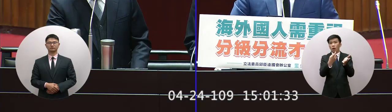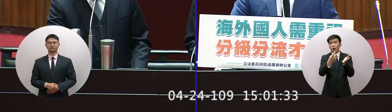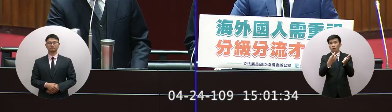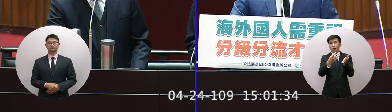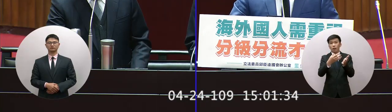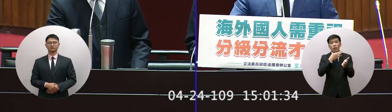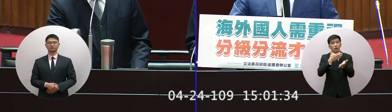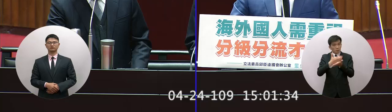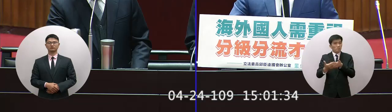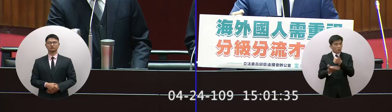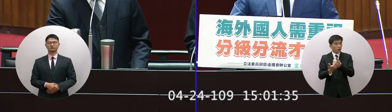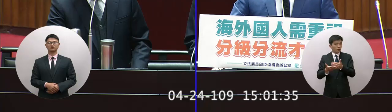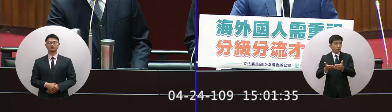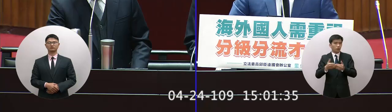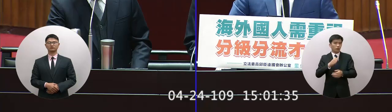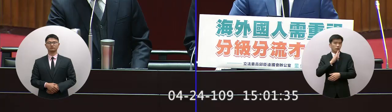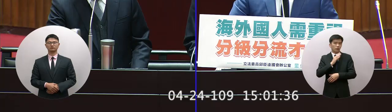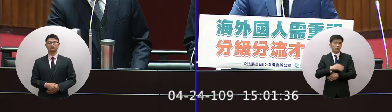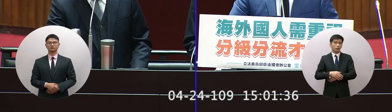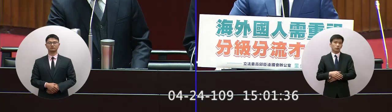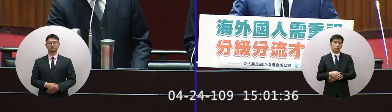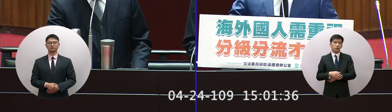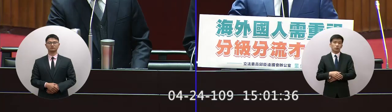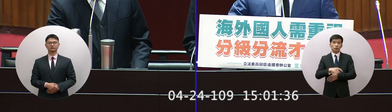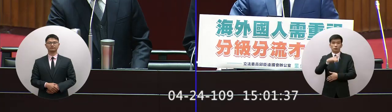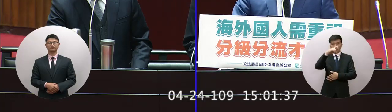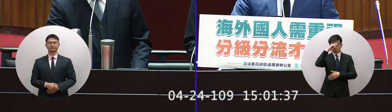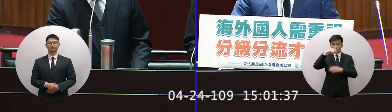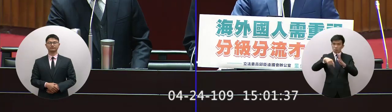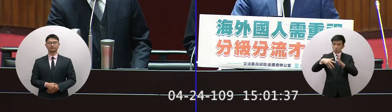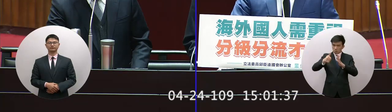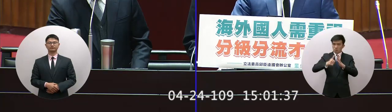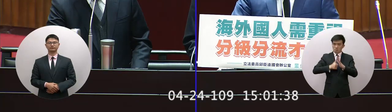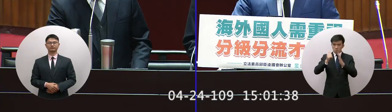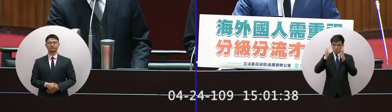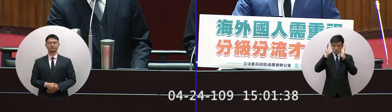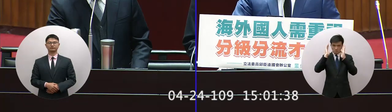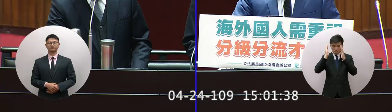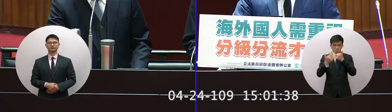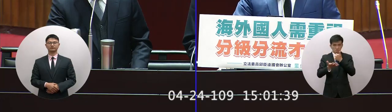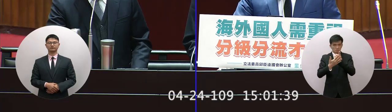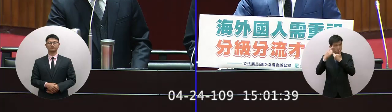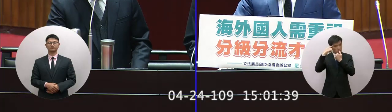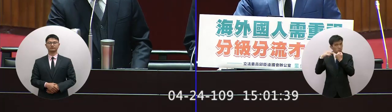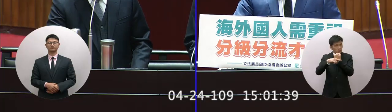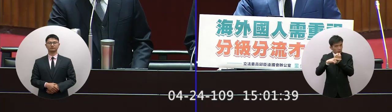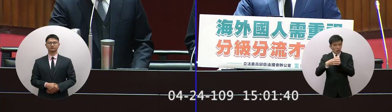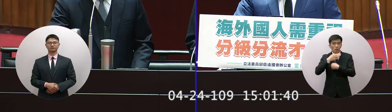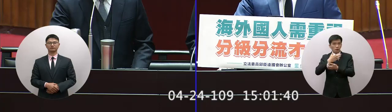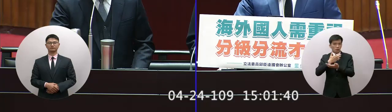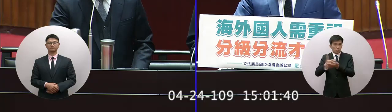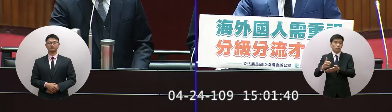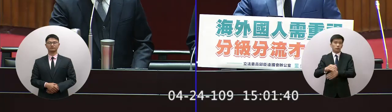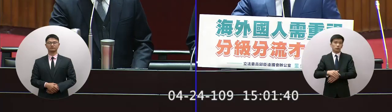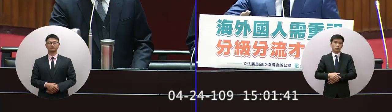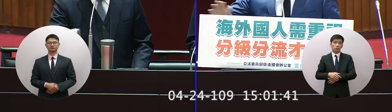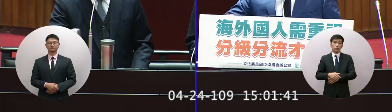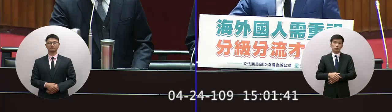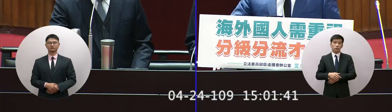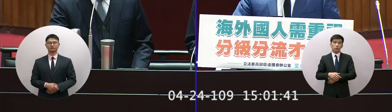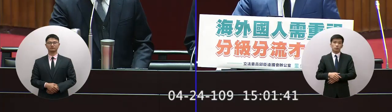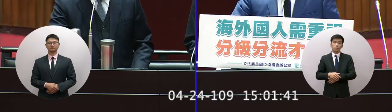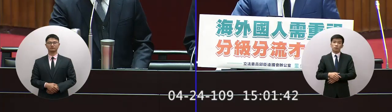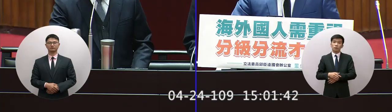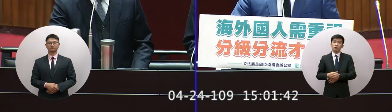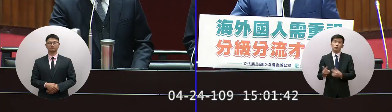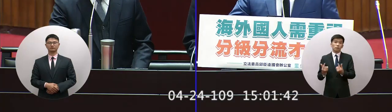总要帮忙吧。这个部分，我希望院长可以真的认真的去思考，协助我们度过这次的难关。尤其是我们这些，我在新